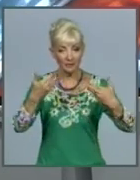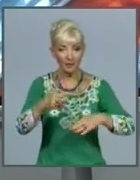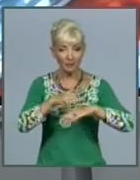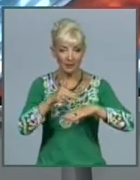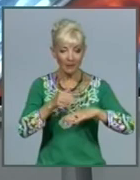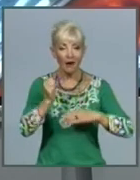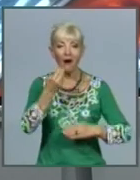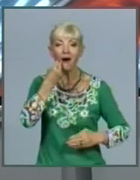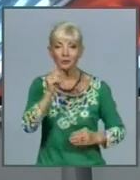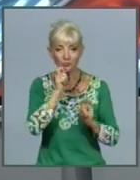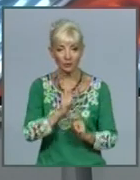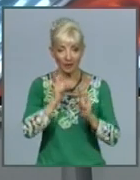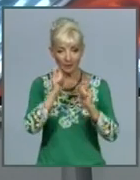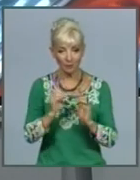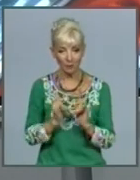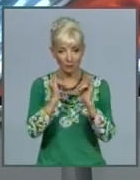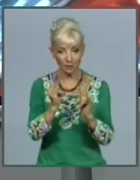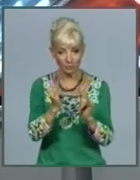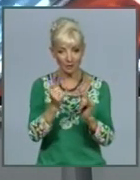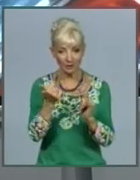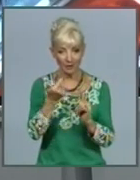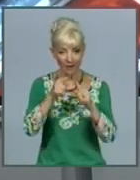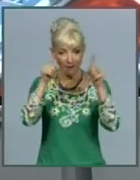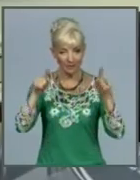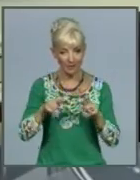нагородили почесними відзнаками. Детальніше у наступному сюжеті.